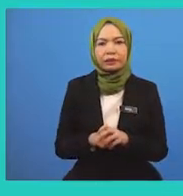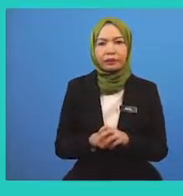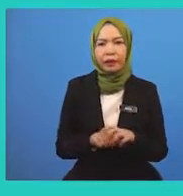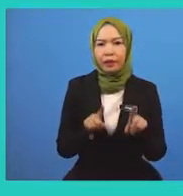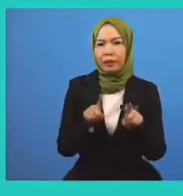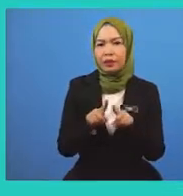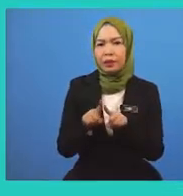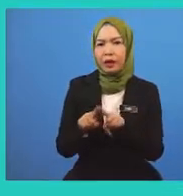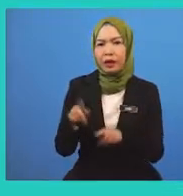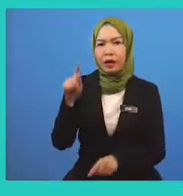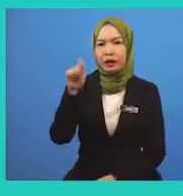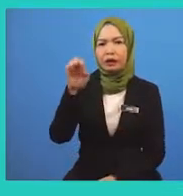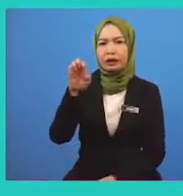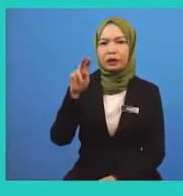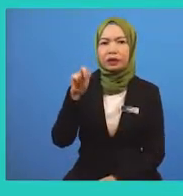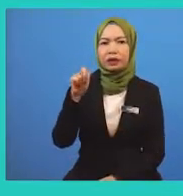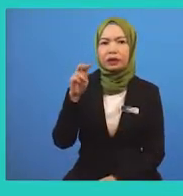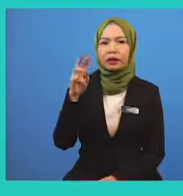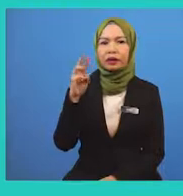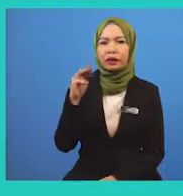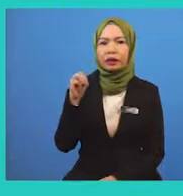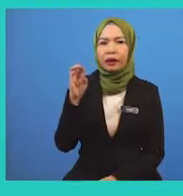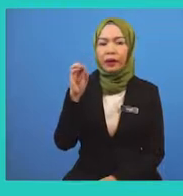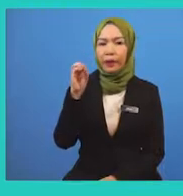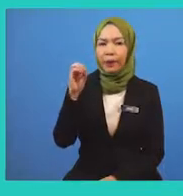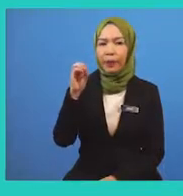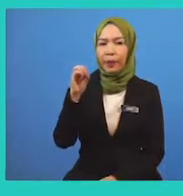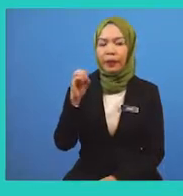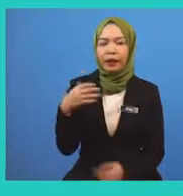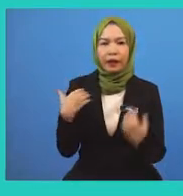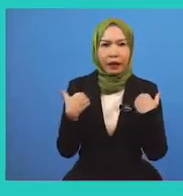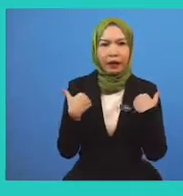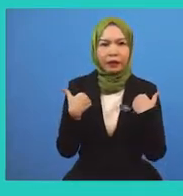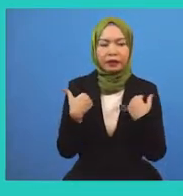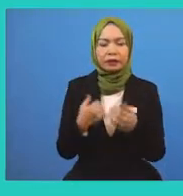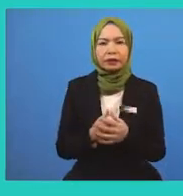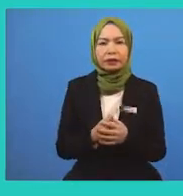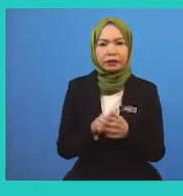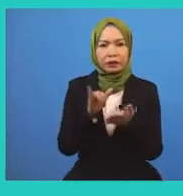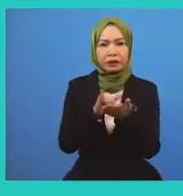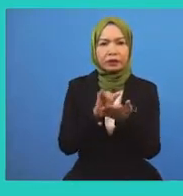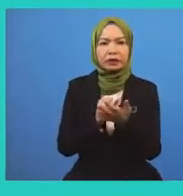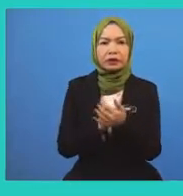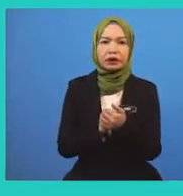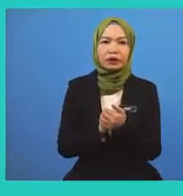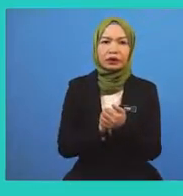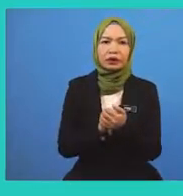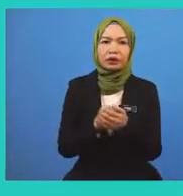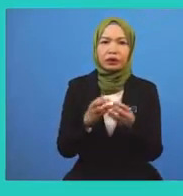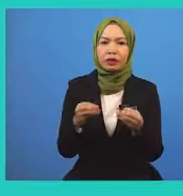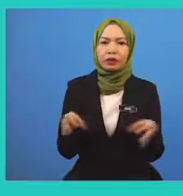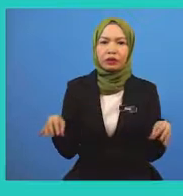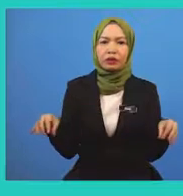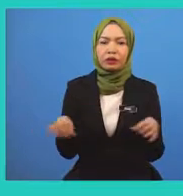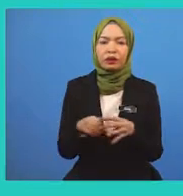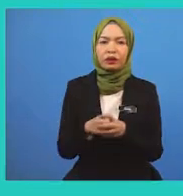Persamaan termokimia juga turut disertakan. Kalsium karbonat terurai menghasilkan